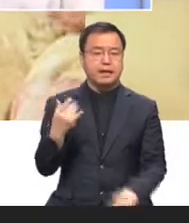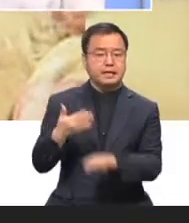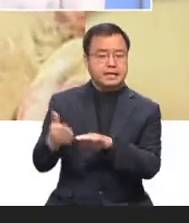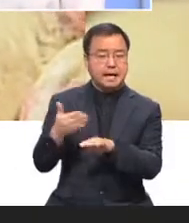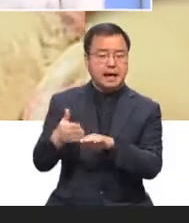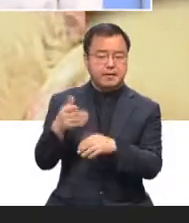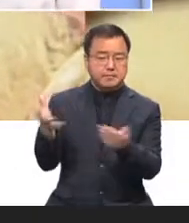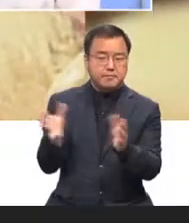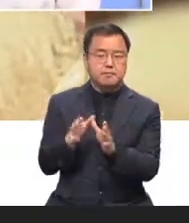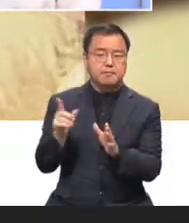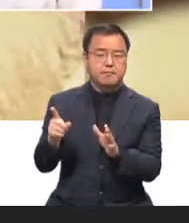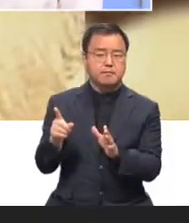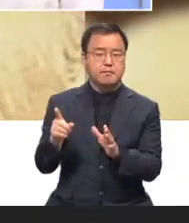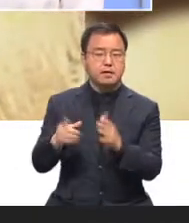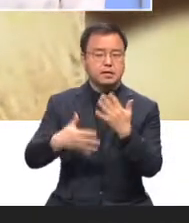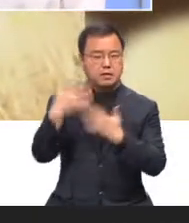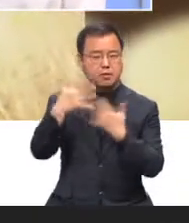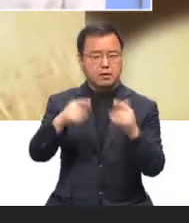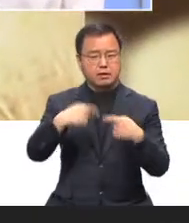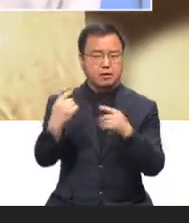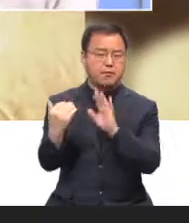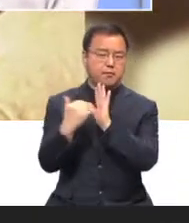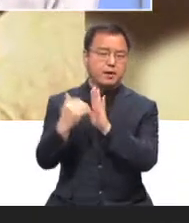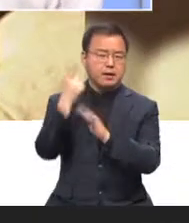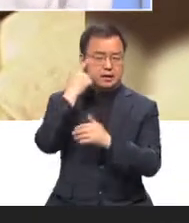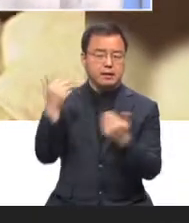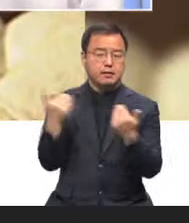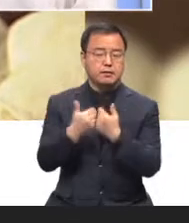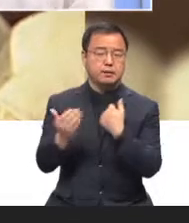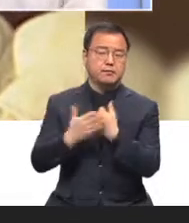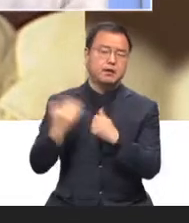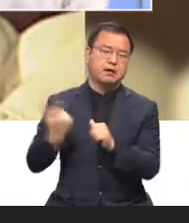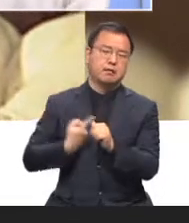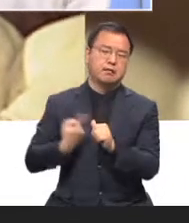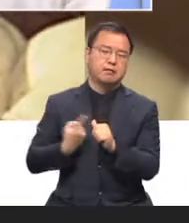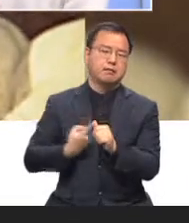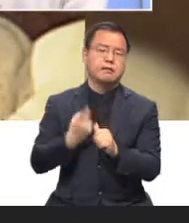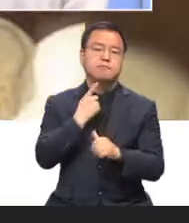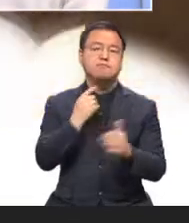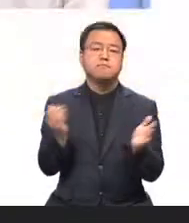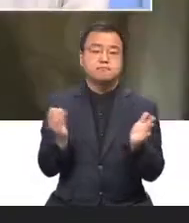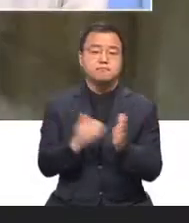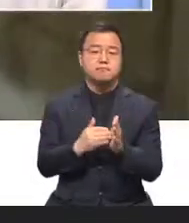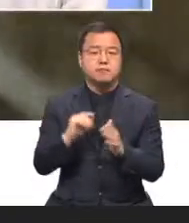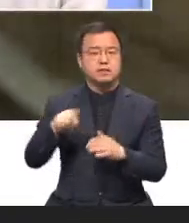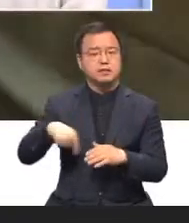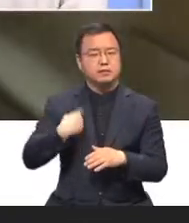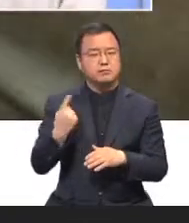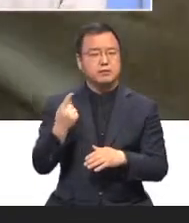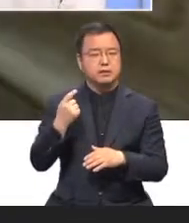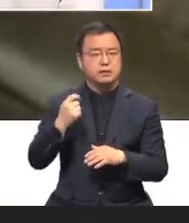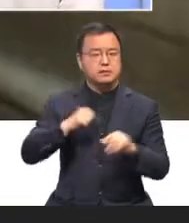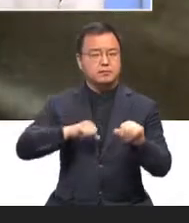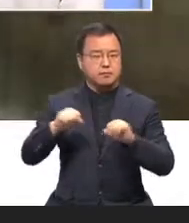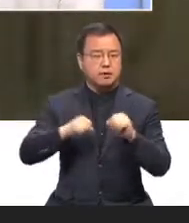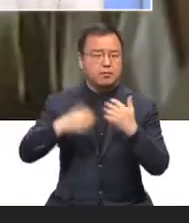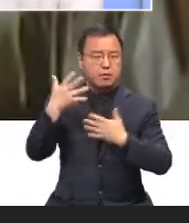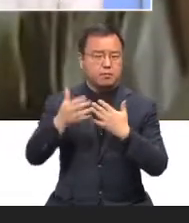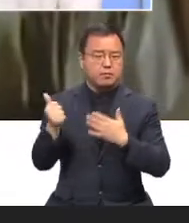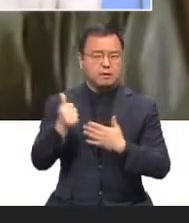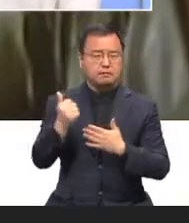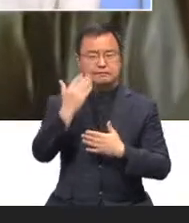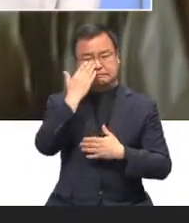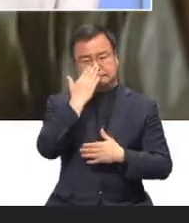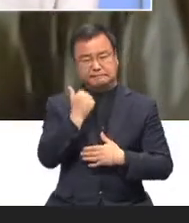좀 언론의 뭇매를 맞은 적도 있고요 본인도 연예계 생활에 좀 어 그 어 싫증을 느껴서 잠깐 떠나